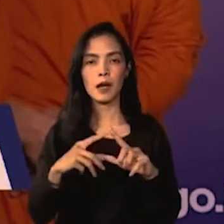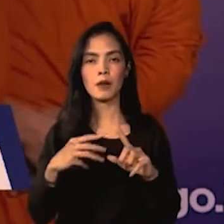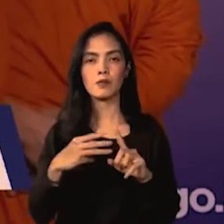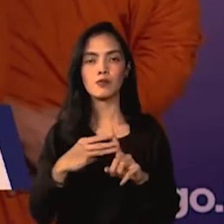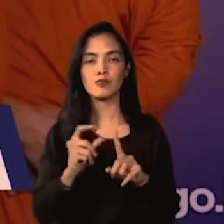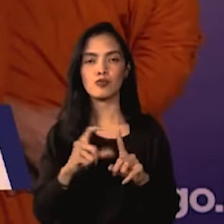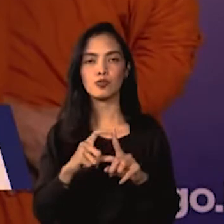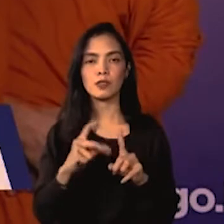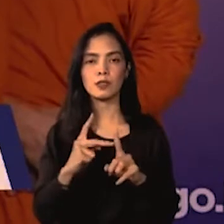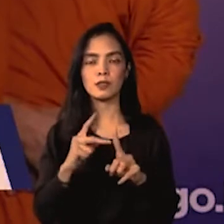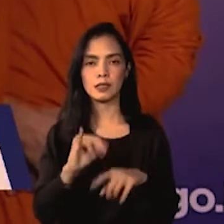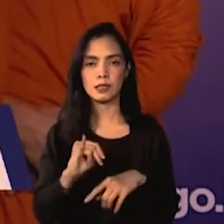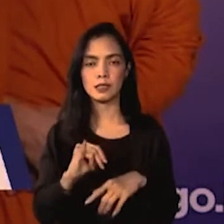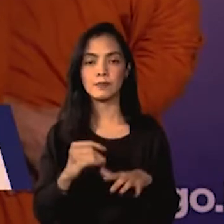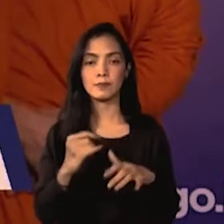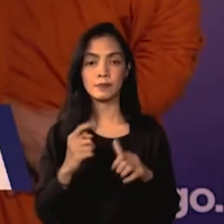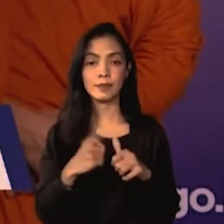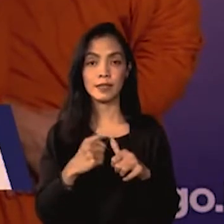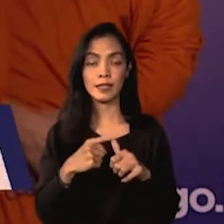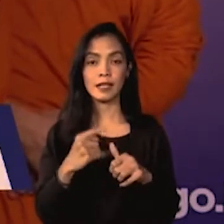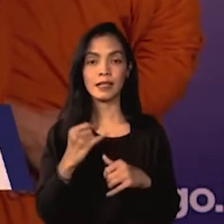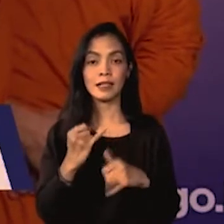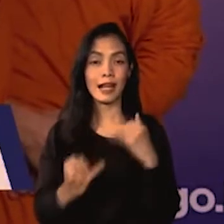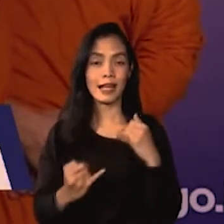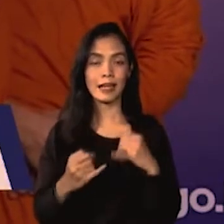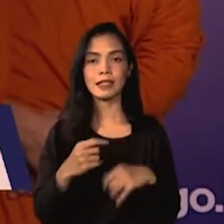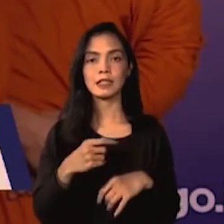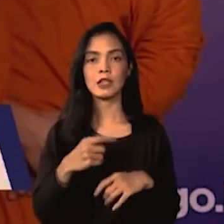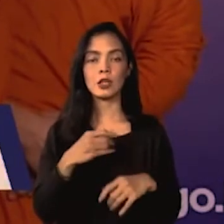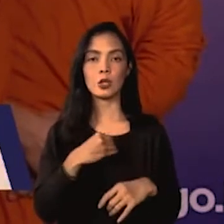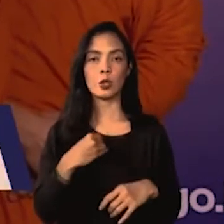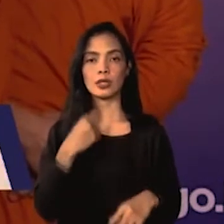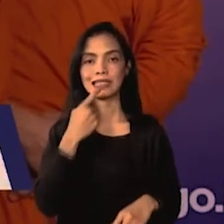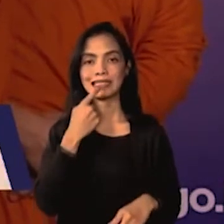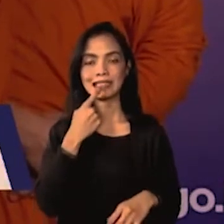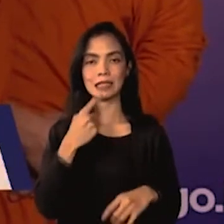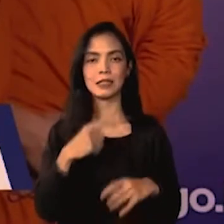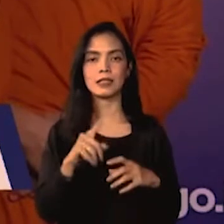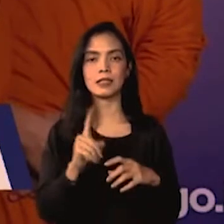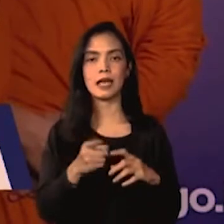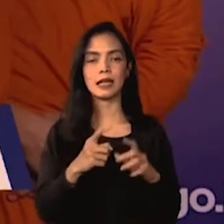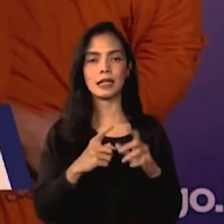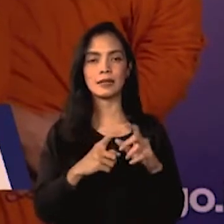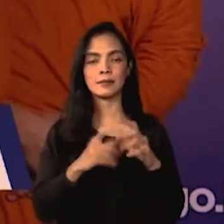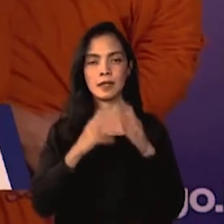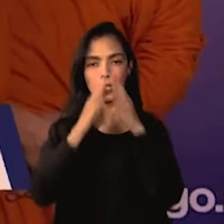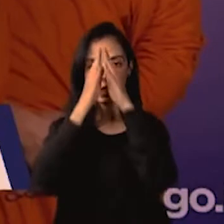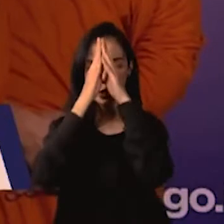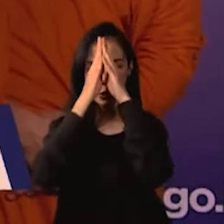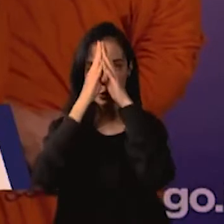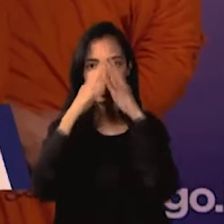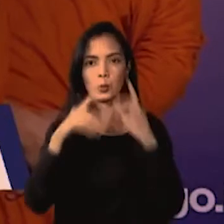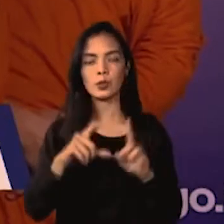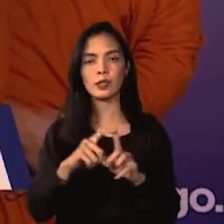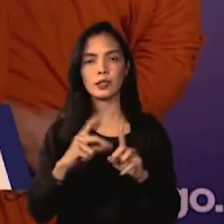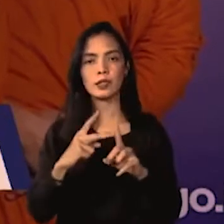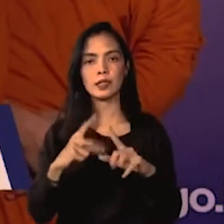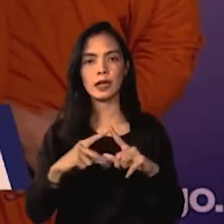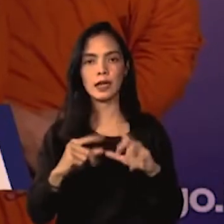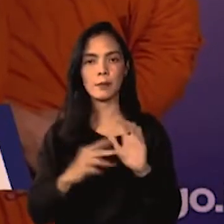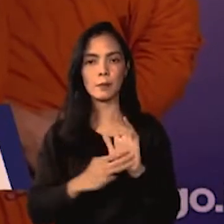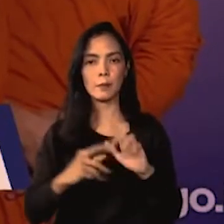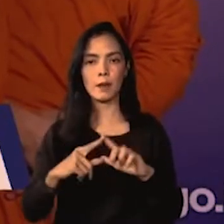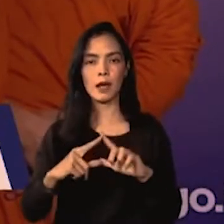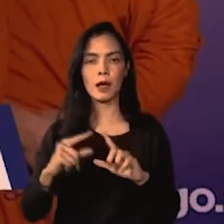oleh Bapak Dr. Gigi Inyoman Suartanu dari Parisada Hindu Dharma Indonesia. Untuk